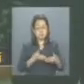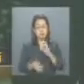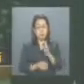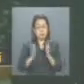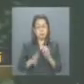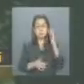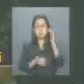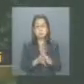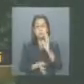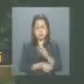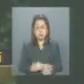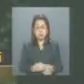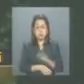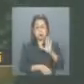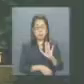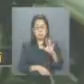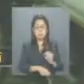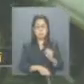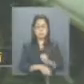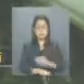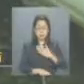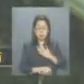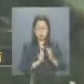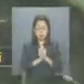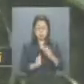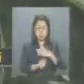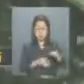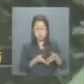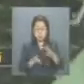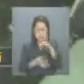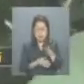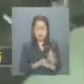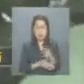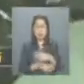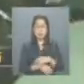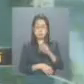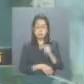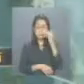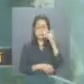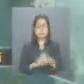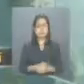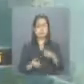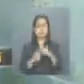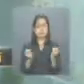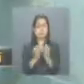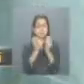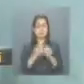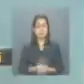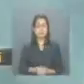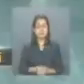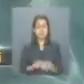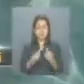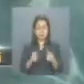รือประมงจีนที่ทำประมงบริเวณแนวหินสกาโบโรในทะเลจีนใต้ห่างจากฝั่งเกาะลูซอนของฟิลิปปินส์ไปรา